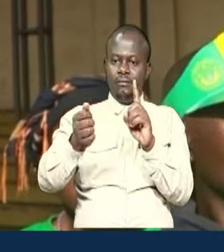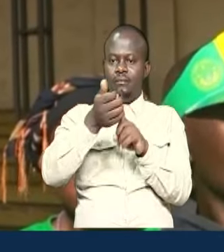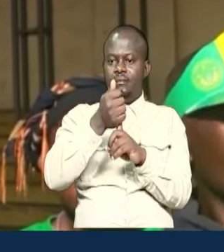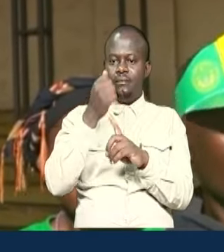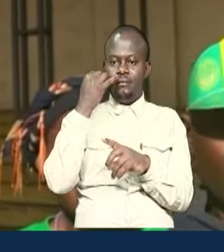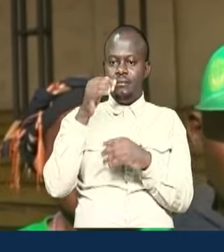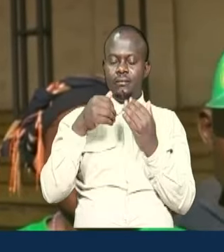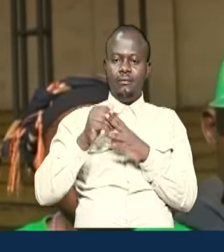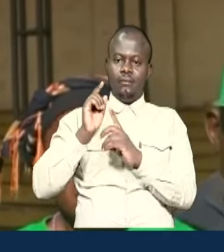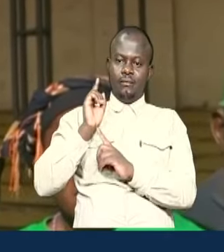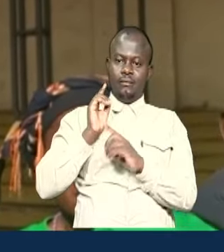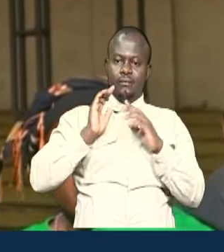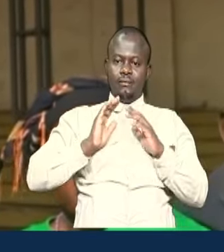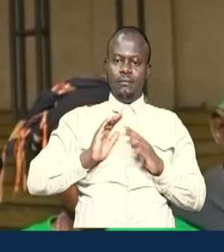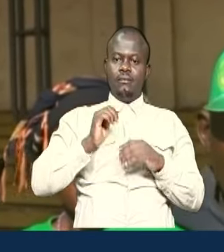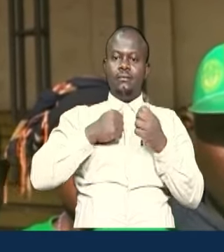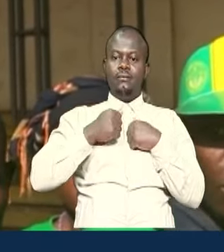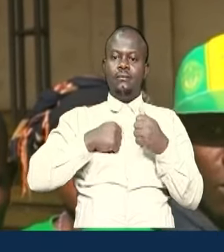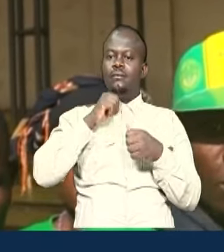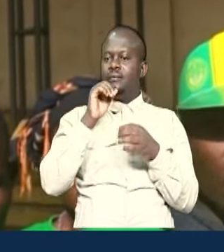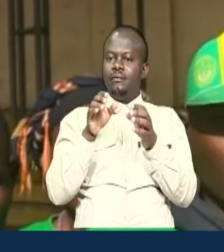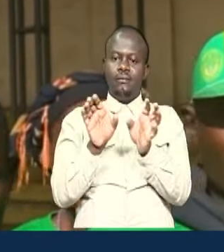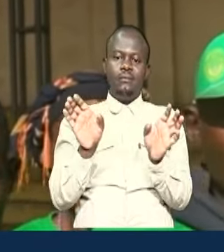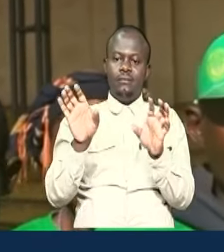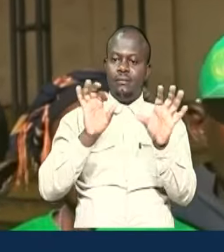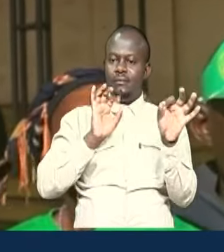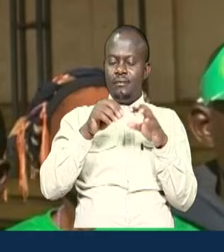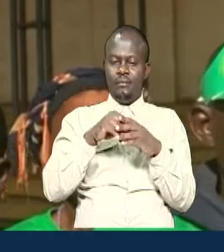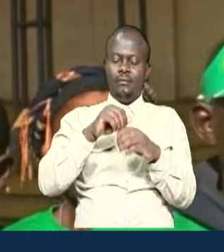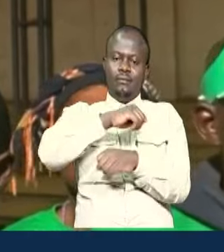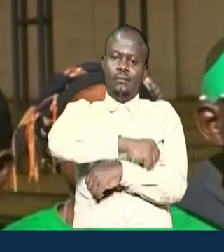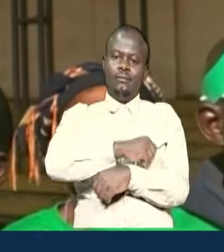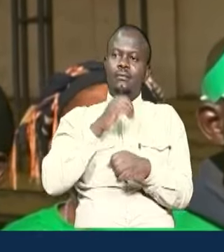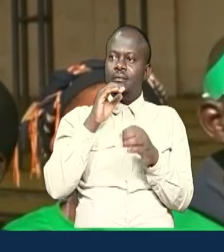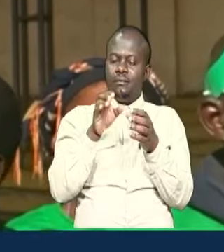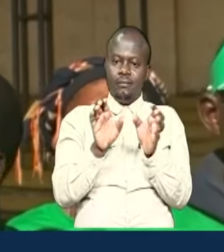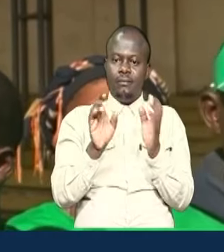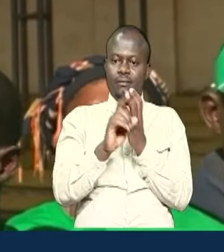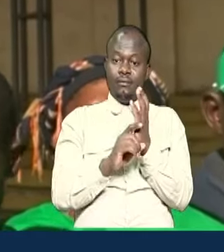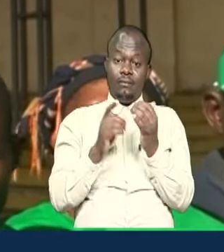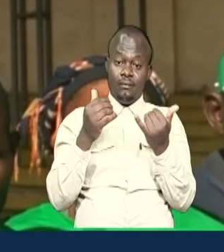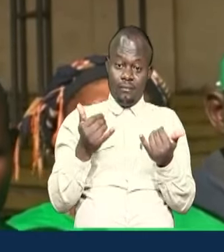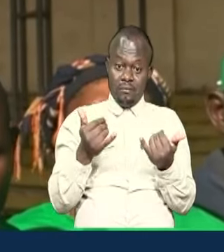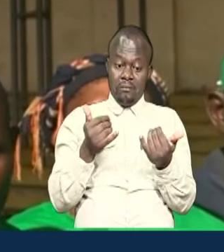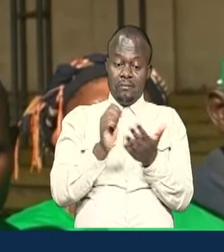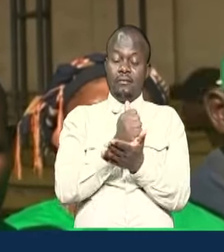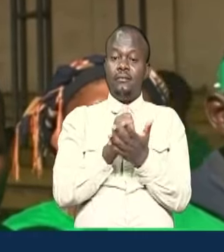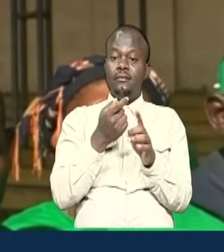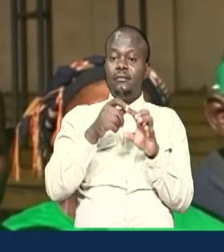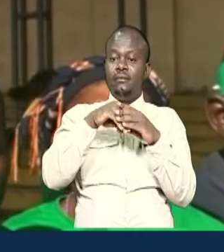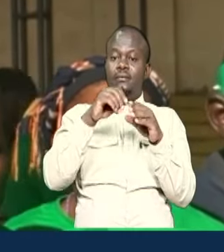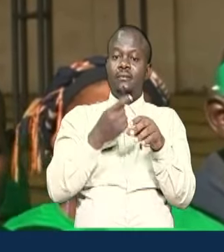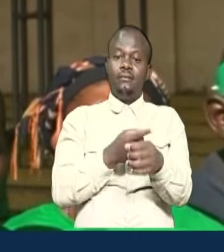hari umutekano, abanyarwanda nta vangura mu mashuri, nta vangura ry'uturere. Ubusa hari sepasu cyangwa umuntu yavaga hano